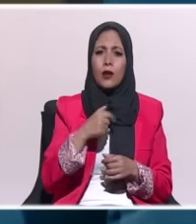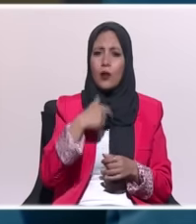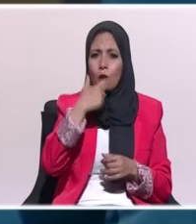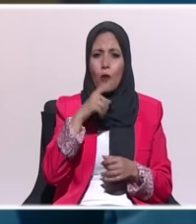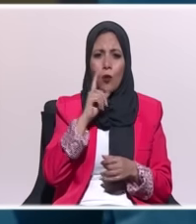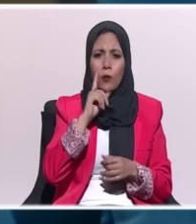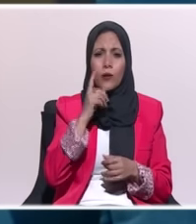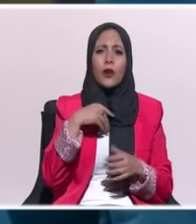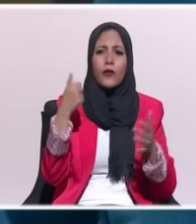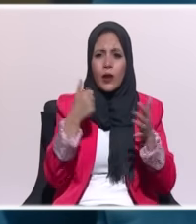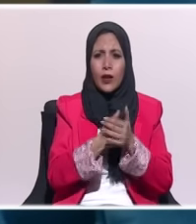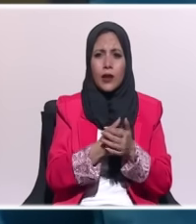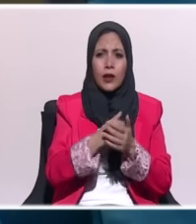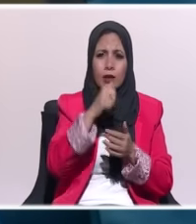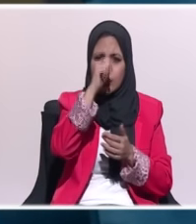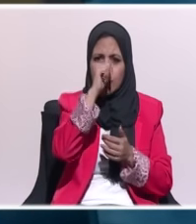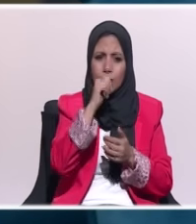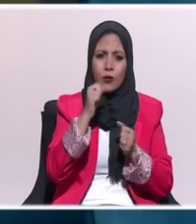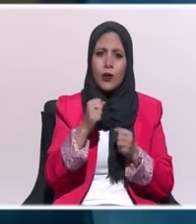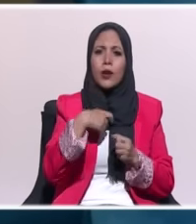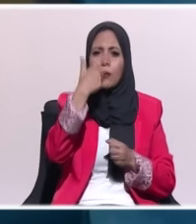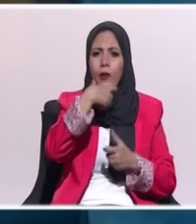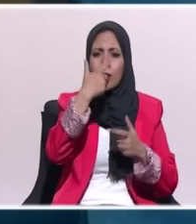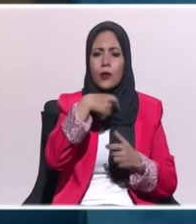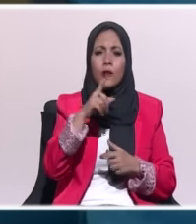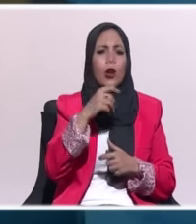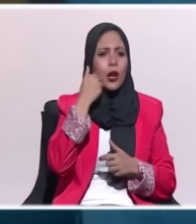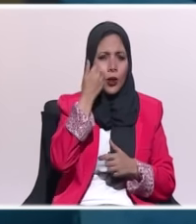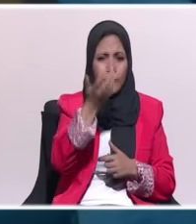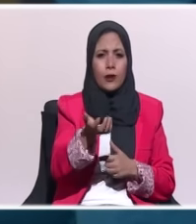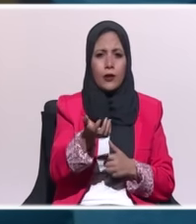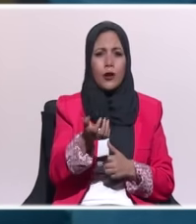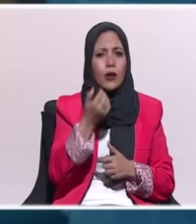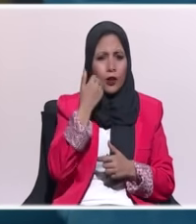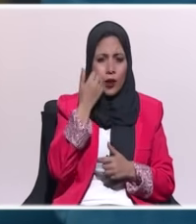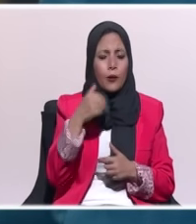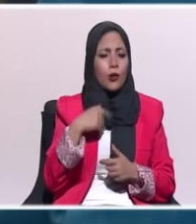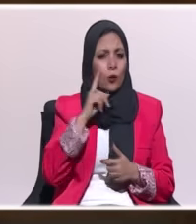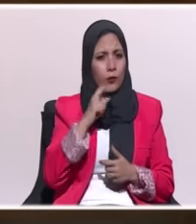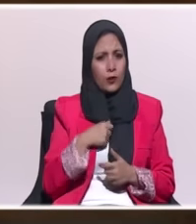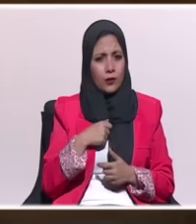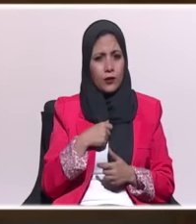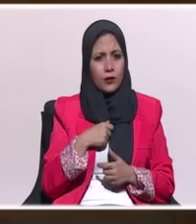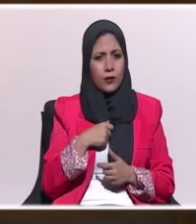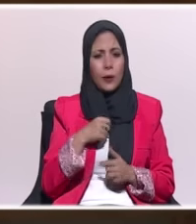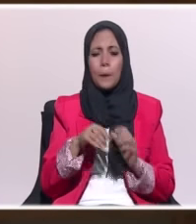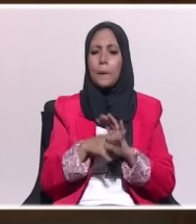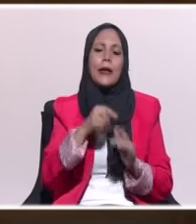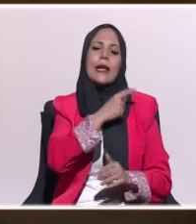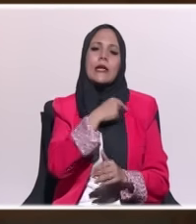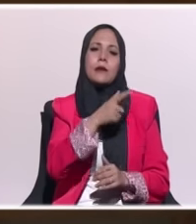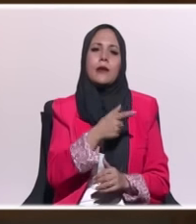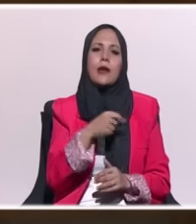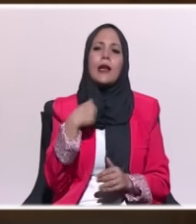في الاواخر من عيطها وعمايلها، اقول لها عيب كده يا امان، عيب انا امك. مين اللي سماها ايمان؟